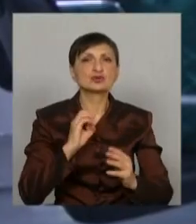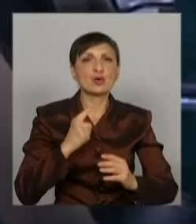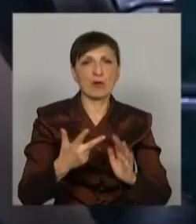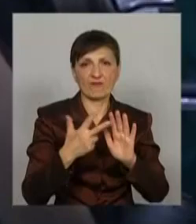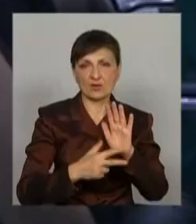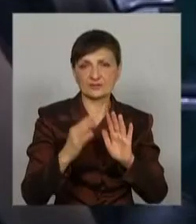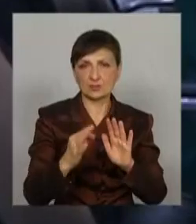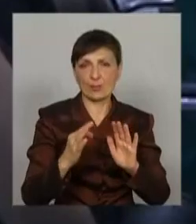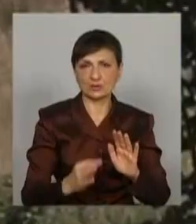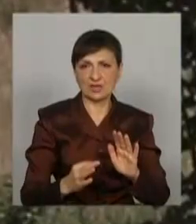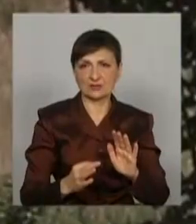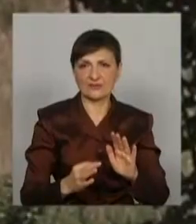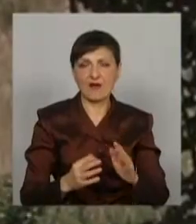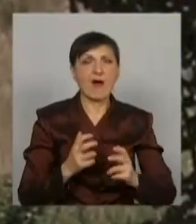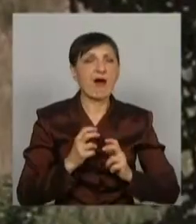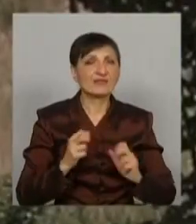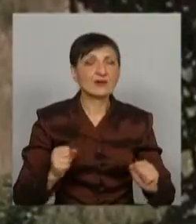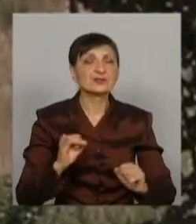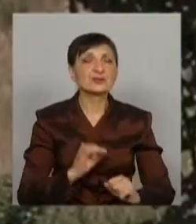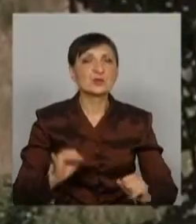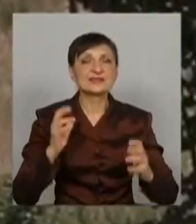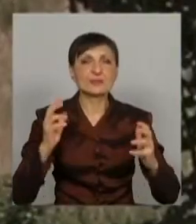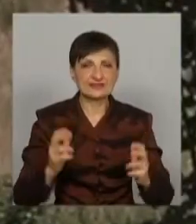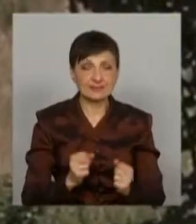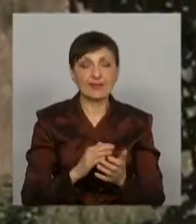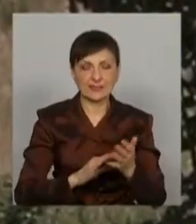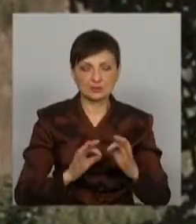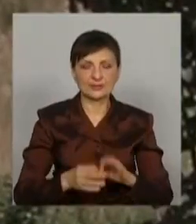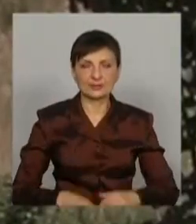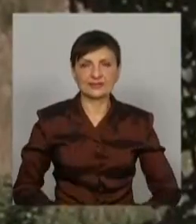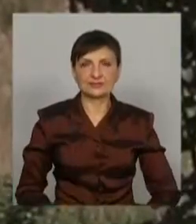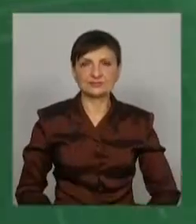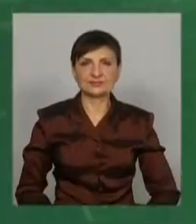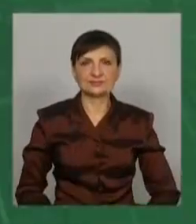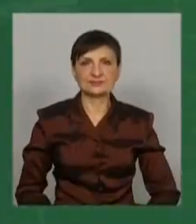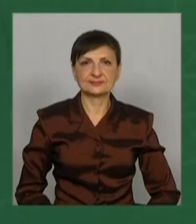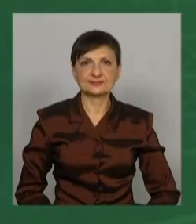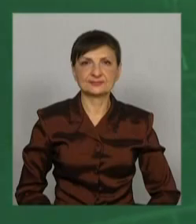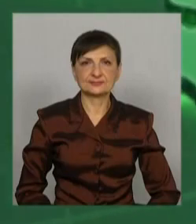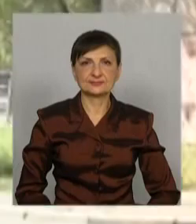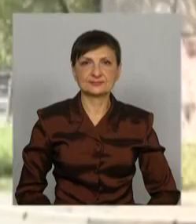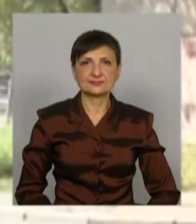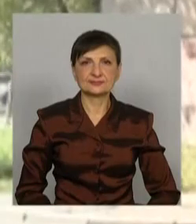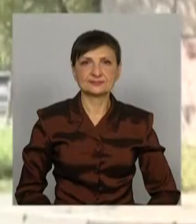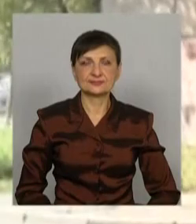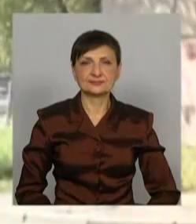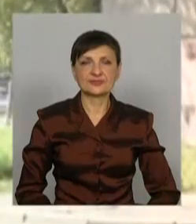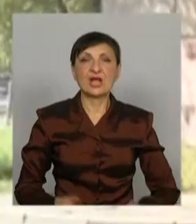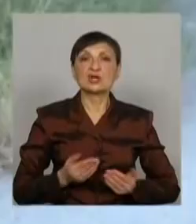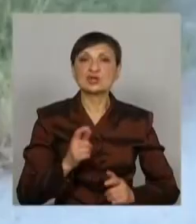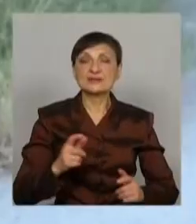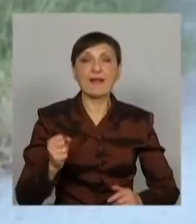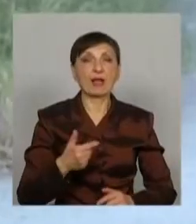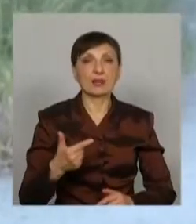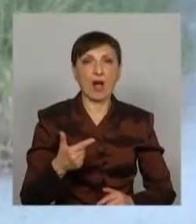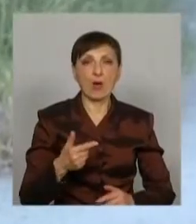процентов тела от важная история спасения в материале салтанат проваливай жители а throw